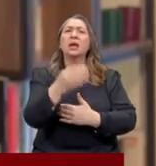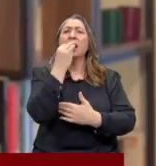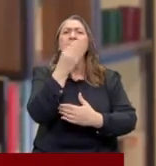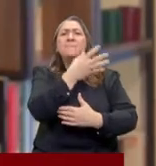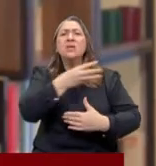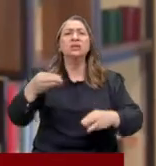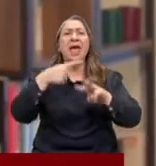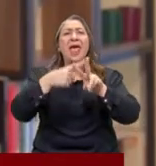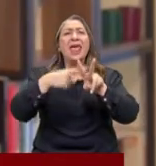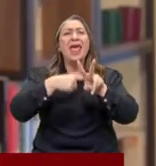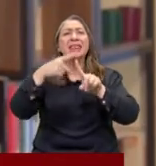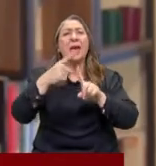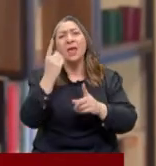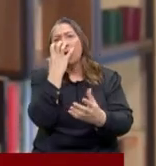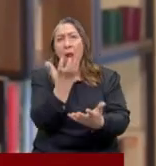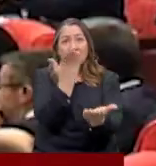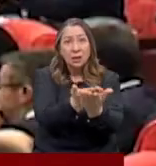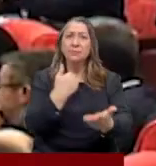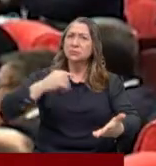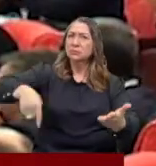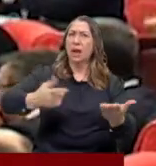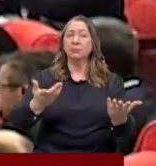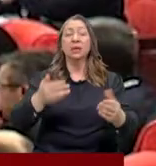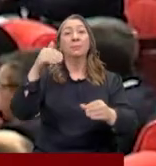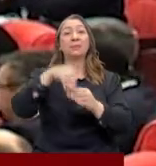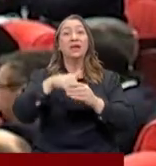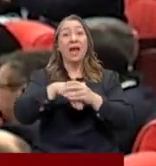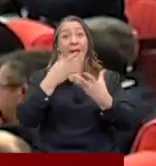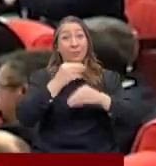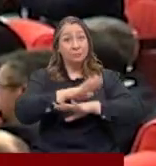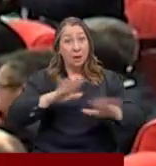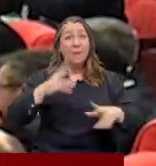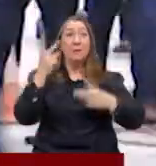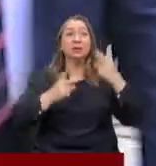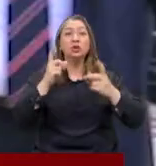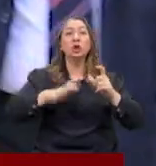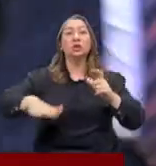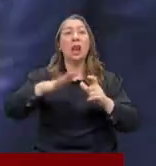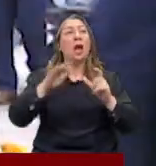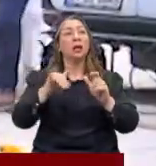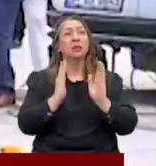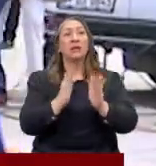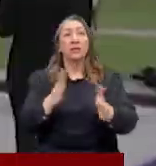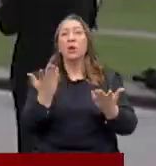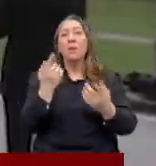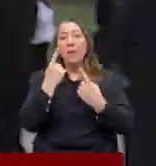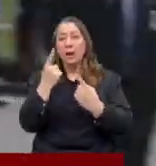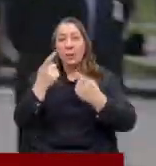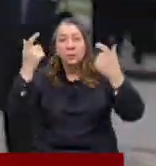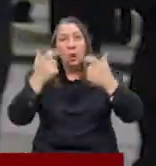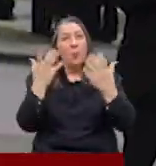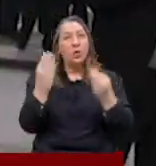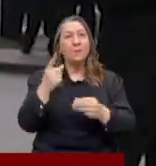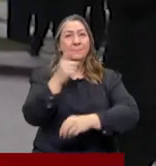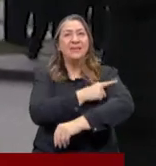milyonlarca EYT'li ile ilgili bir önerge imzalayalım. Milletvekilleri emekli olduktan sonra da bazı sosyal hakları devam ediyor. Bakmakla yükümlü